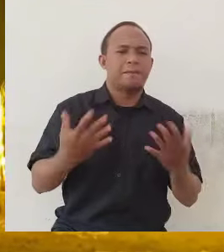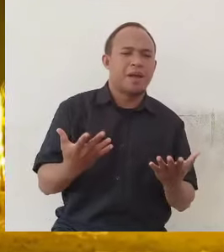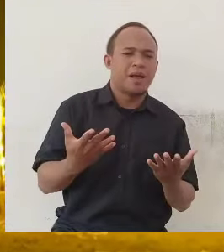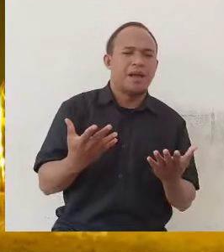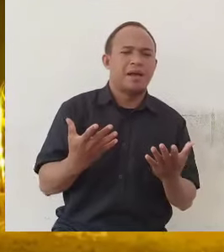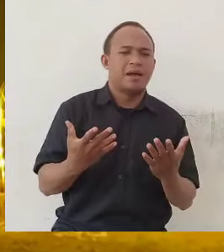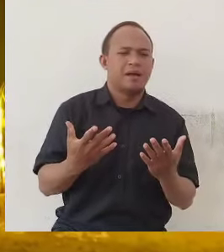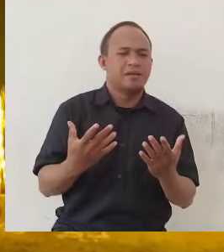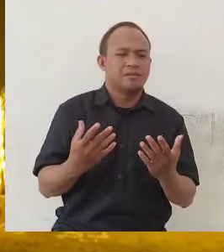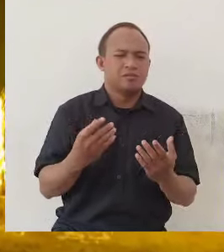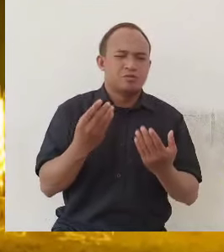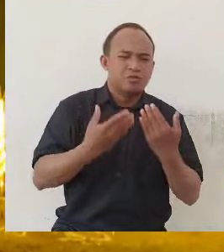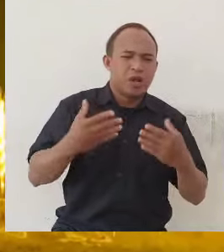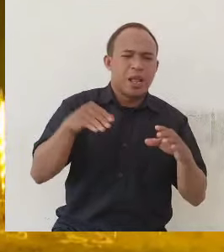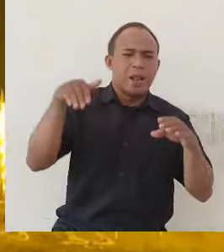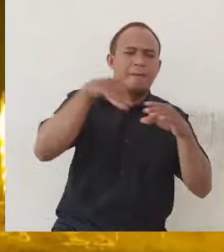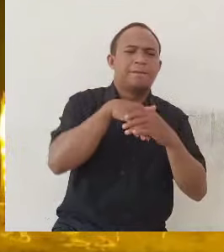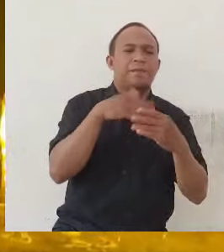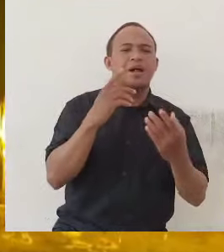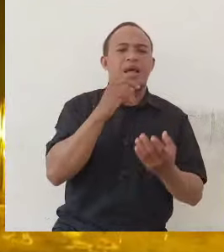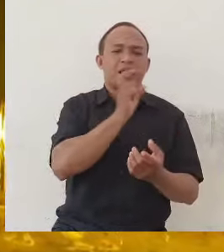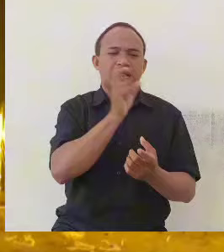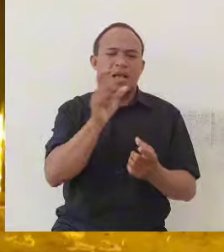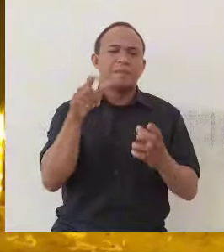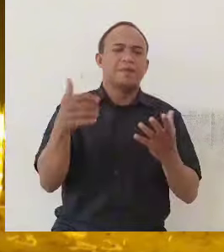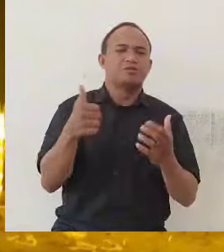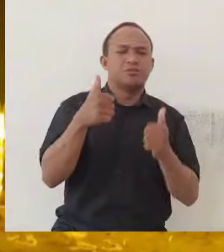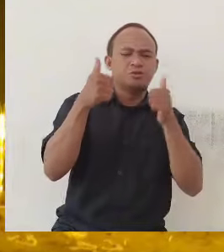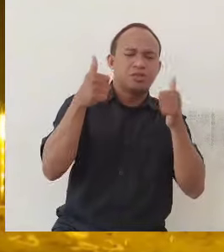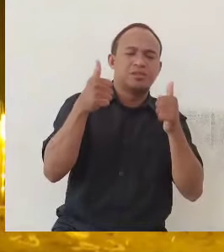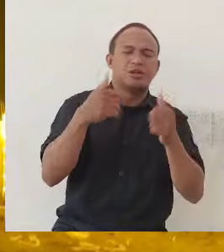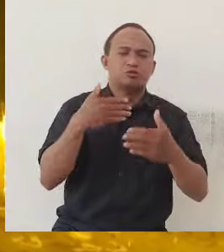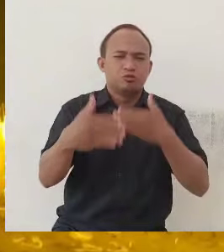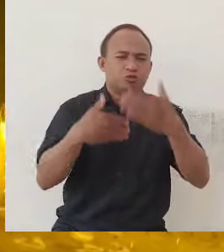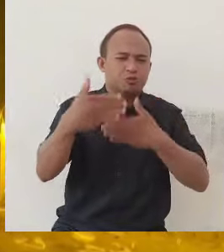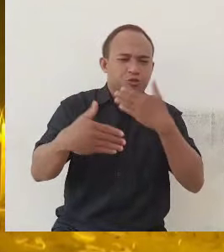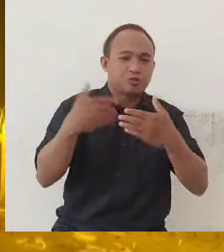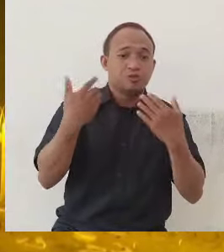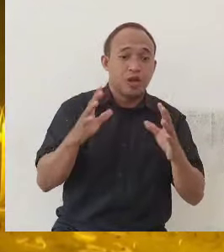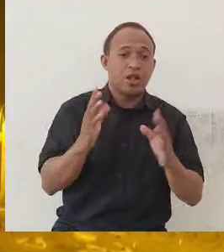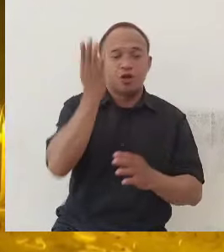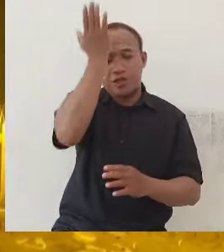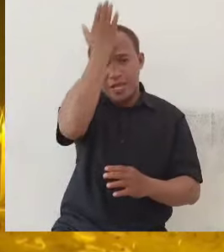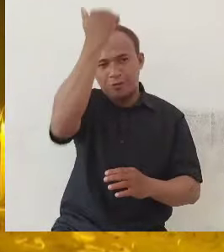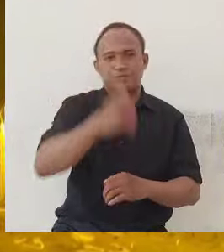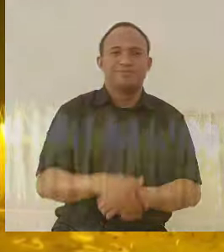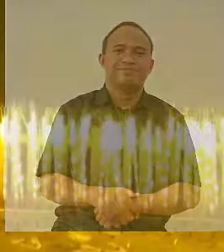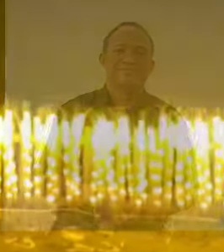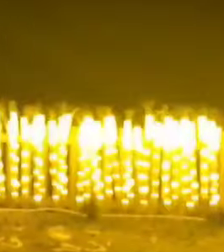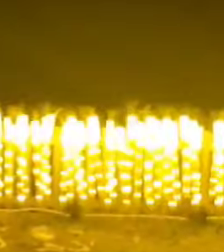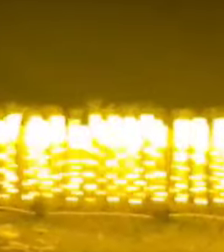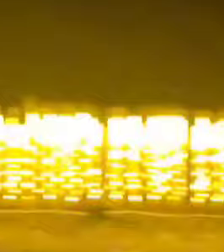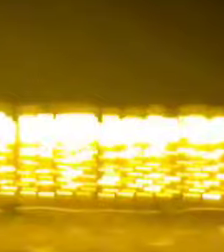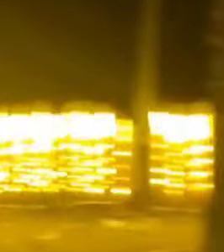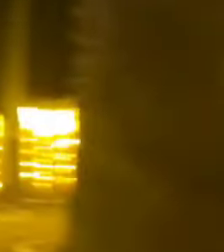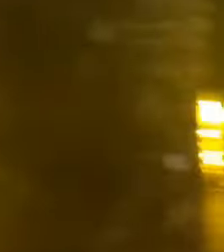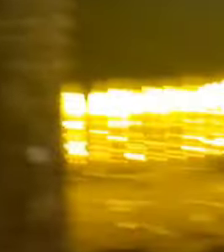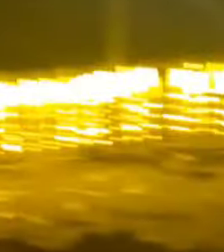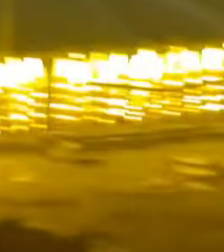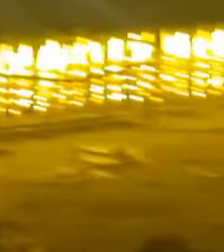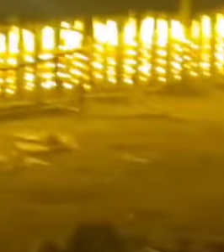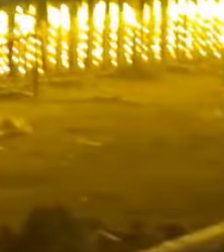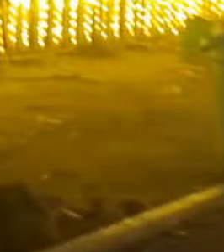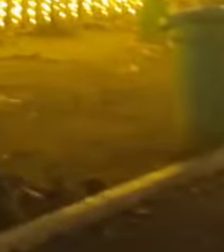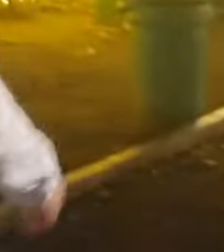seperti apa suasana yang ada di dalam. Seperti kata Rizka tadi, tetap saksikan terus kabar Gorontalo sepekan.